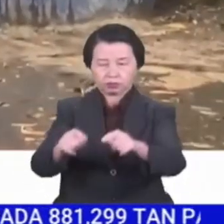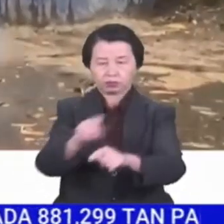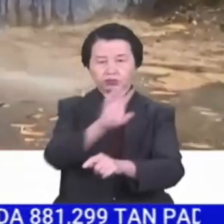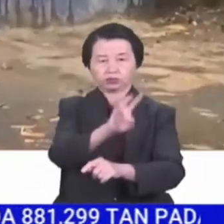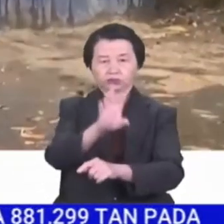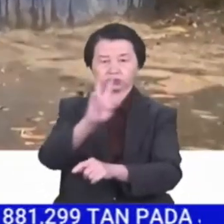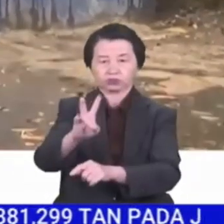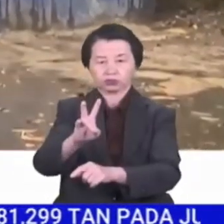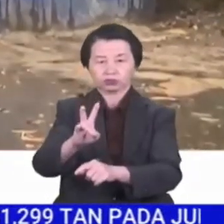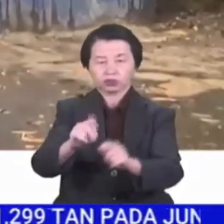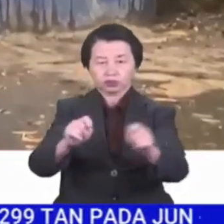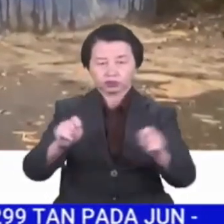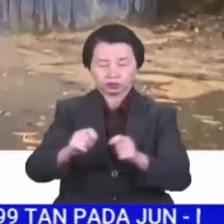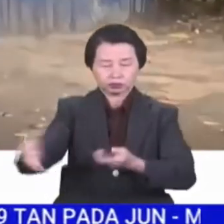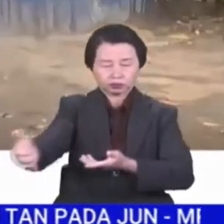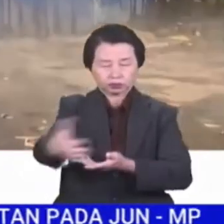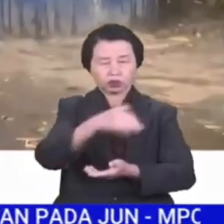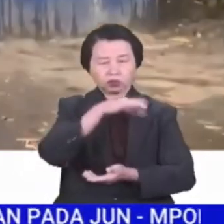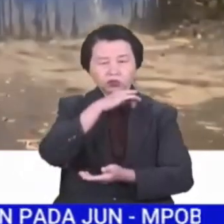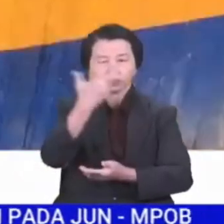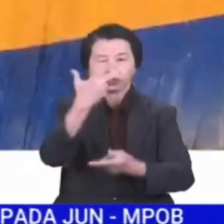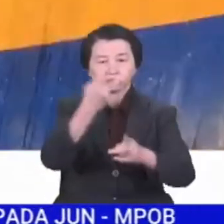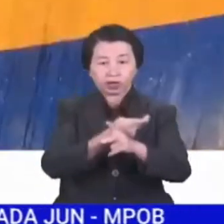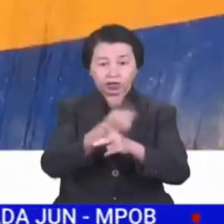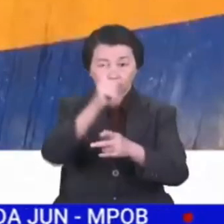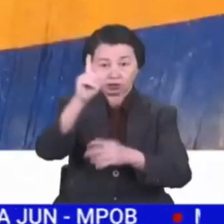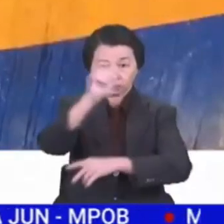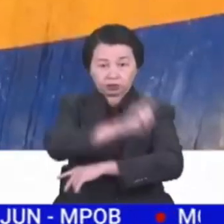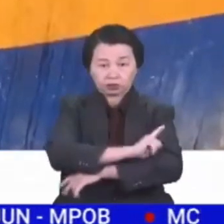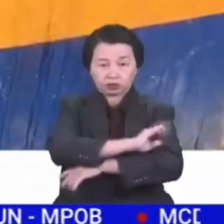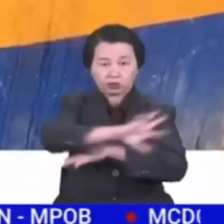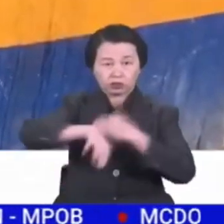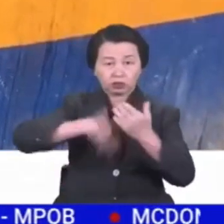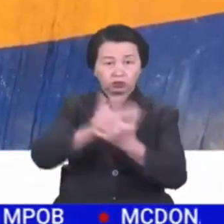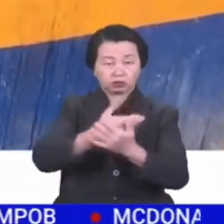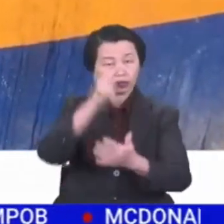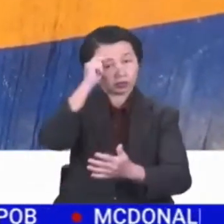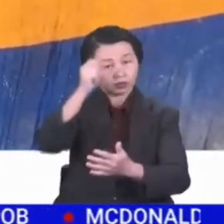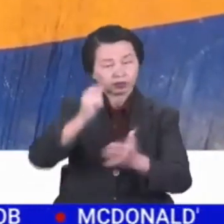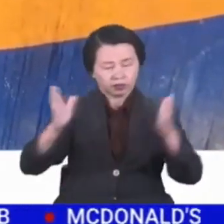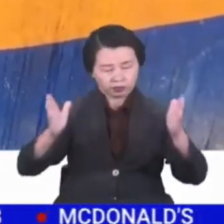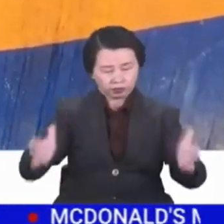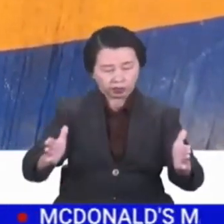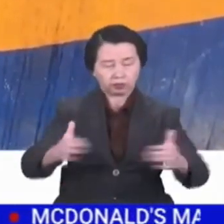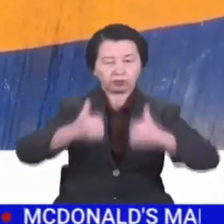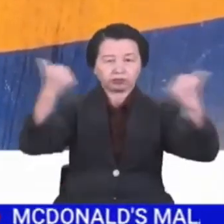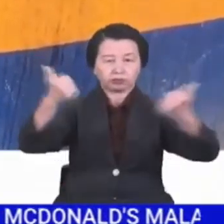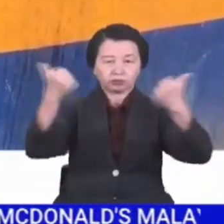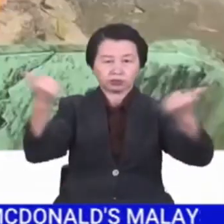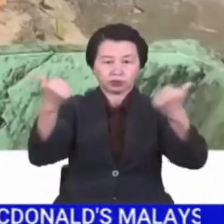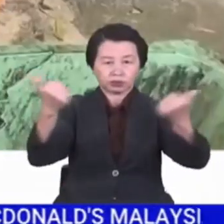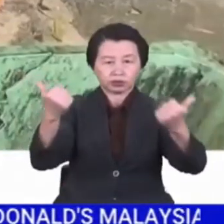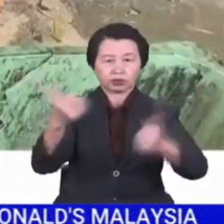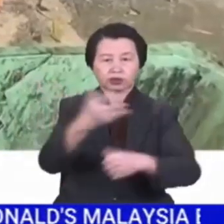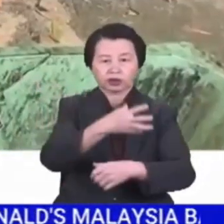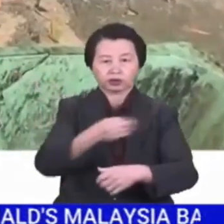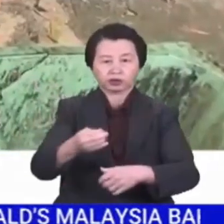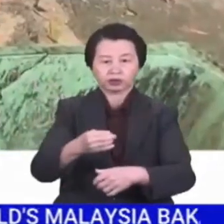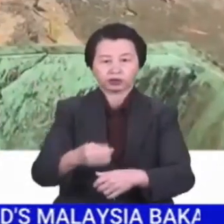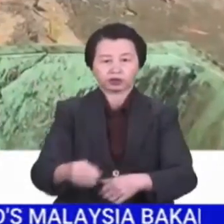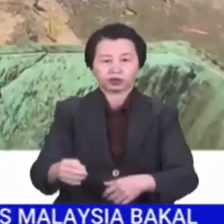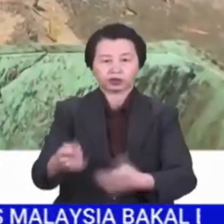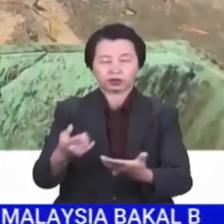77 lokasi kutipan sampah 3 kali sehari di seluruh Kuala Terengganu sepanjang tempoh perayaan ini. Malah sejuta